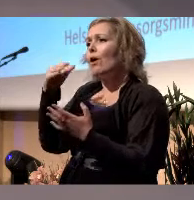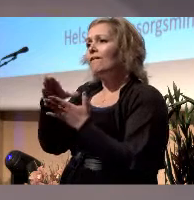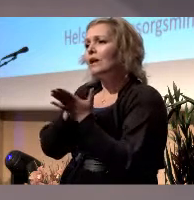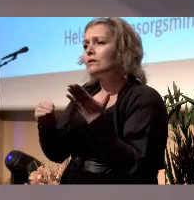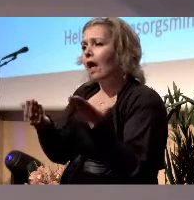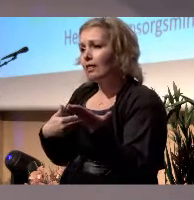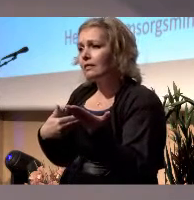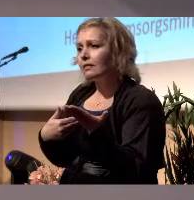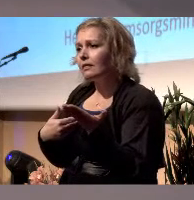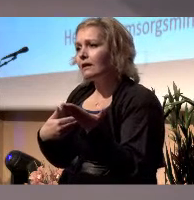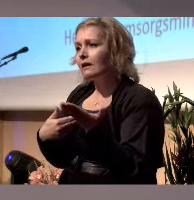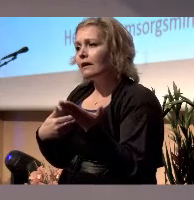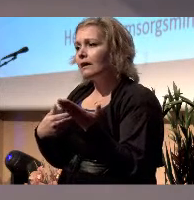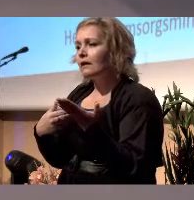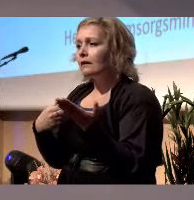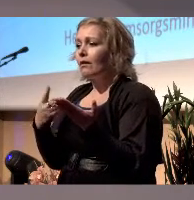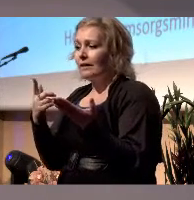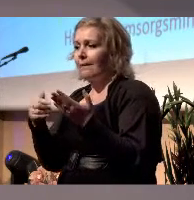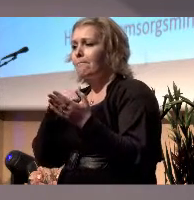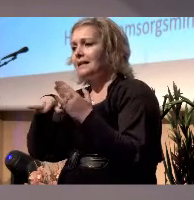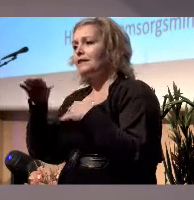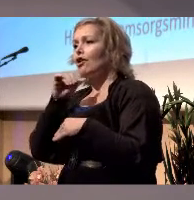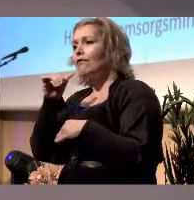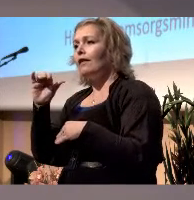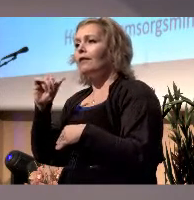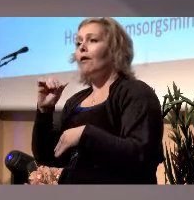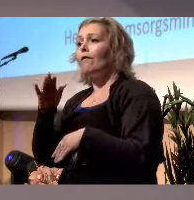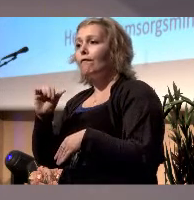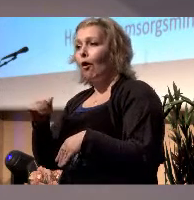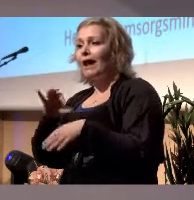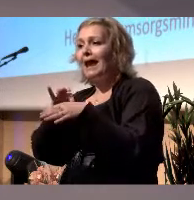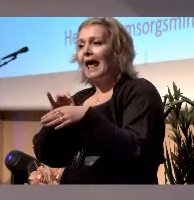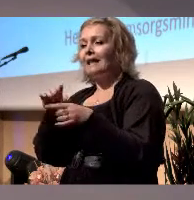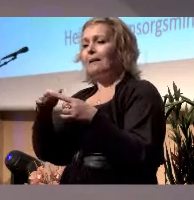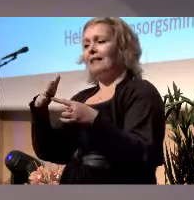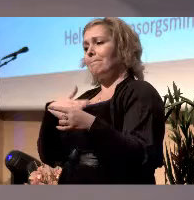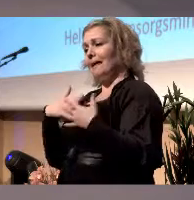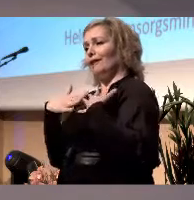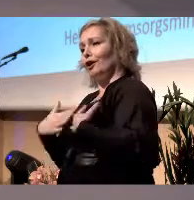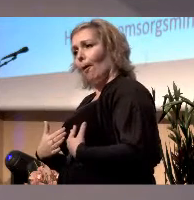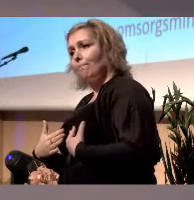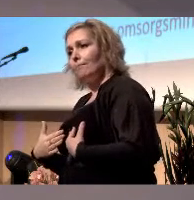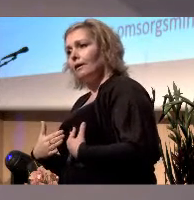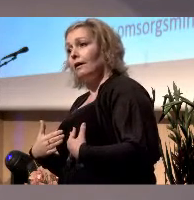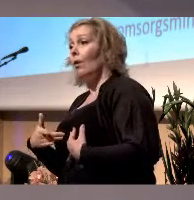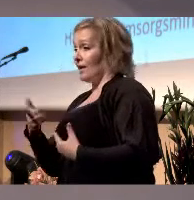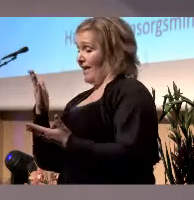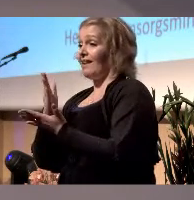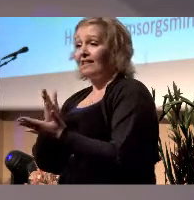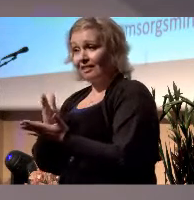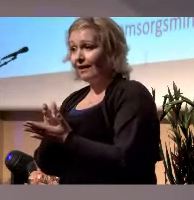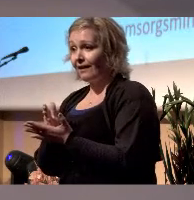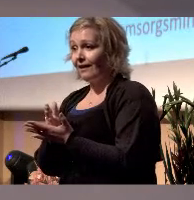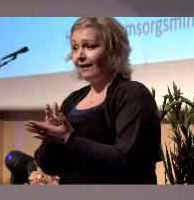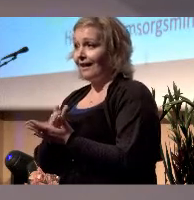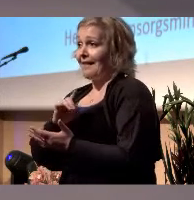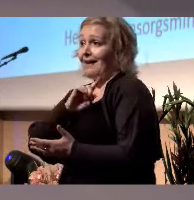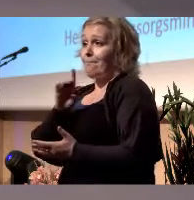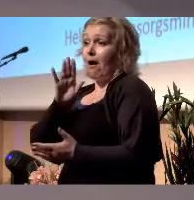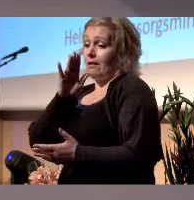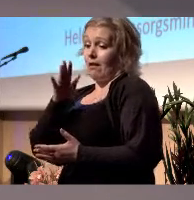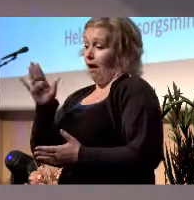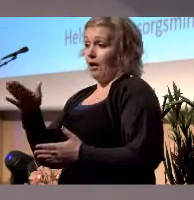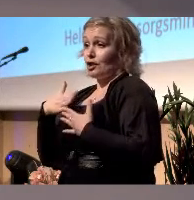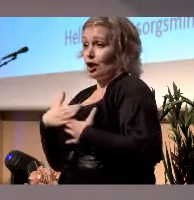prøveresultater, selv om det mest nødvendig for legene, men det min kropp.» Og det han helt rett i. Det ikke bare hans